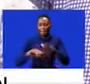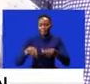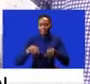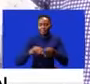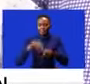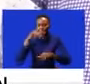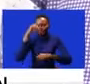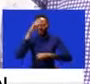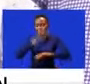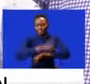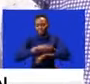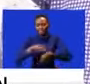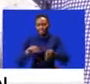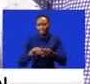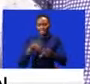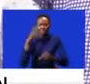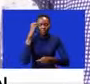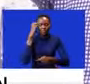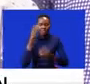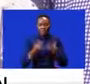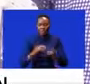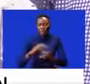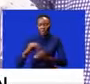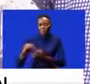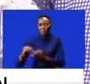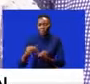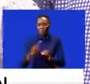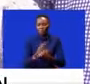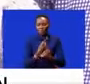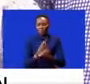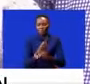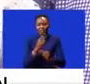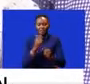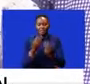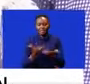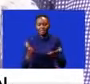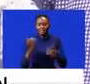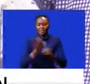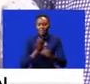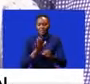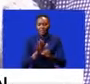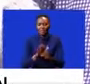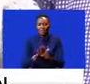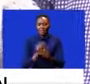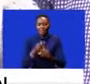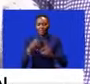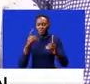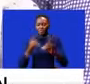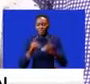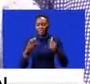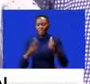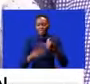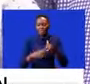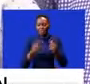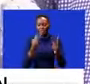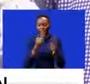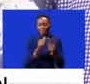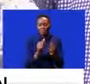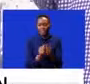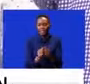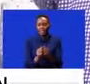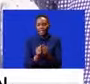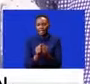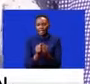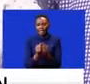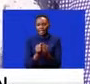secondary kachiel kod colleges, watero items mabeyo madhi piem Embu kochakore tarik 7 nyaka tarik 18 dwe